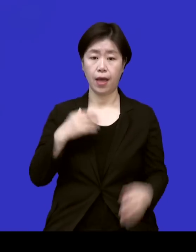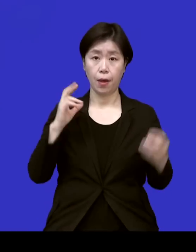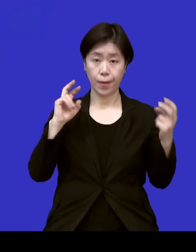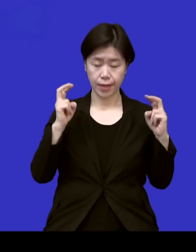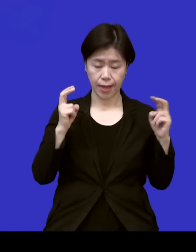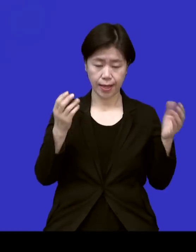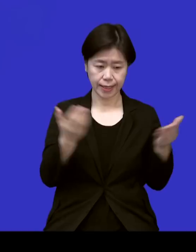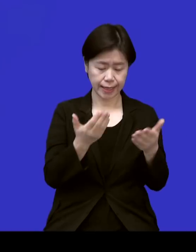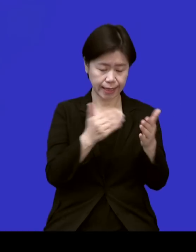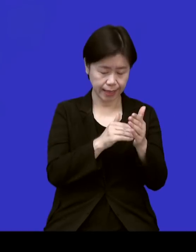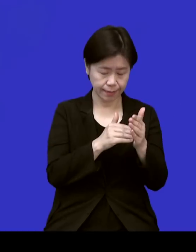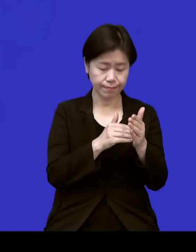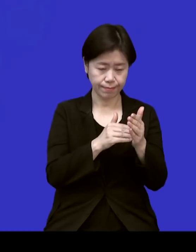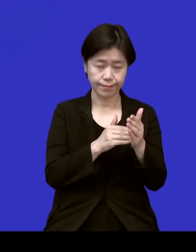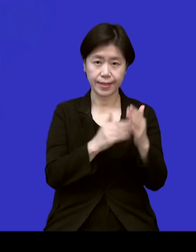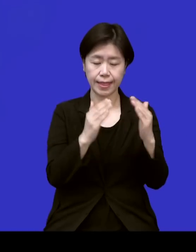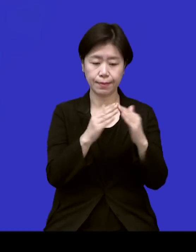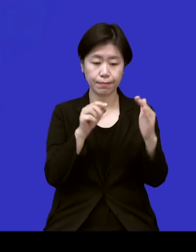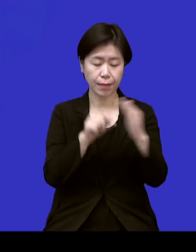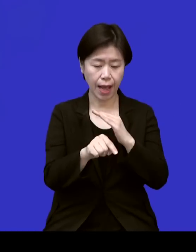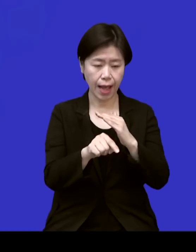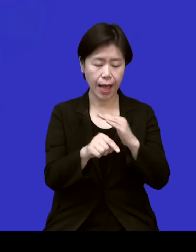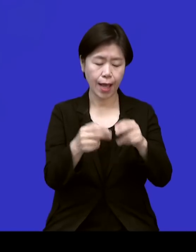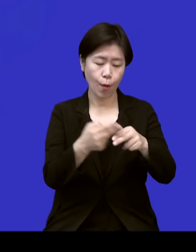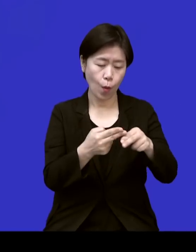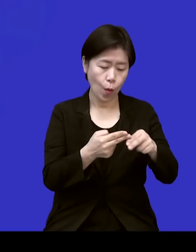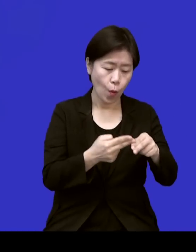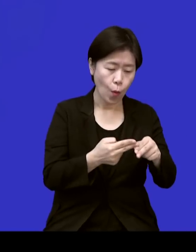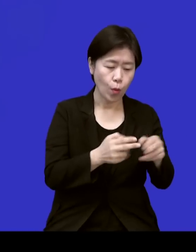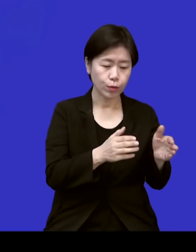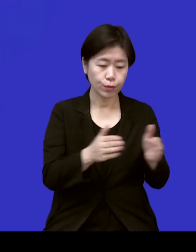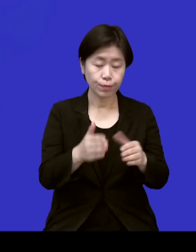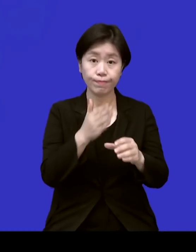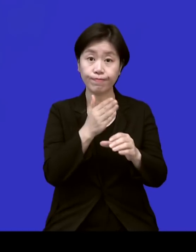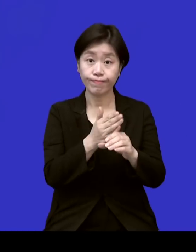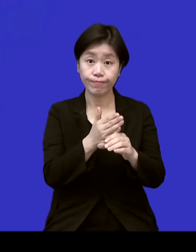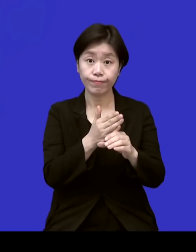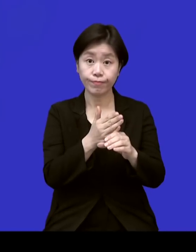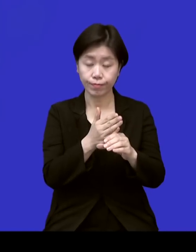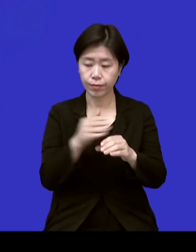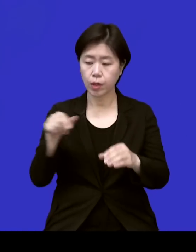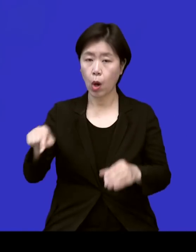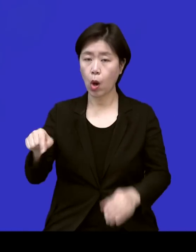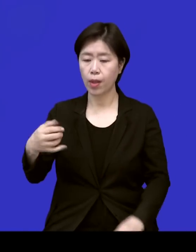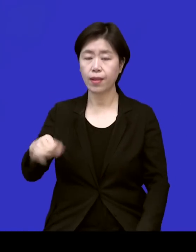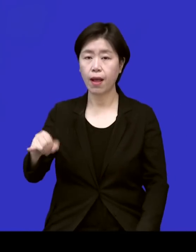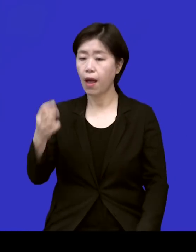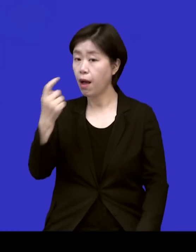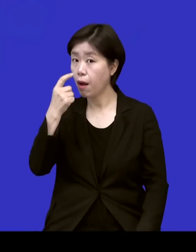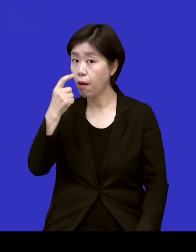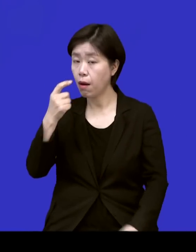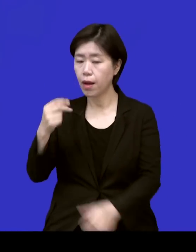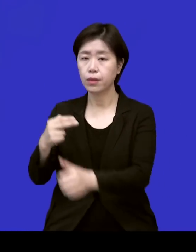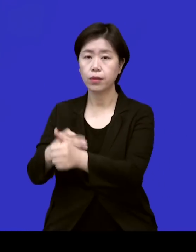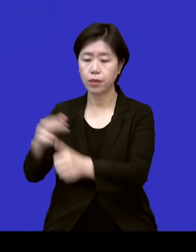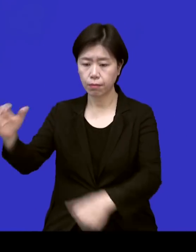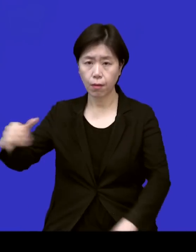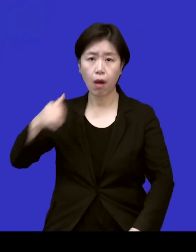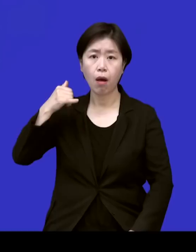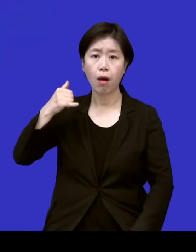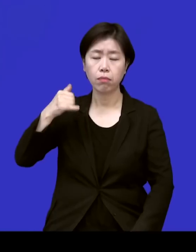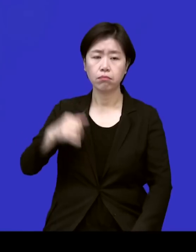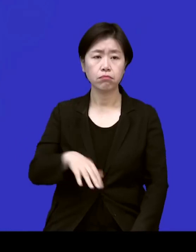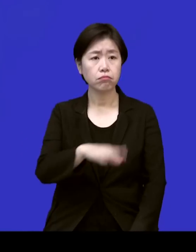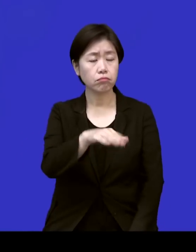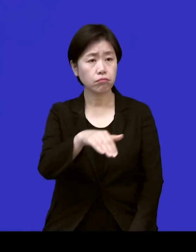밥을 준비하고 있었는데 네. 미술학원 선생님한테 전화가 온 거예요. 예. 아이가 약을 자주